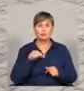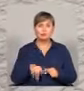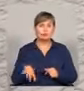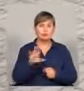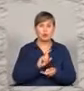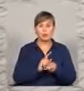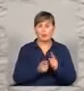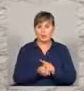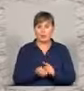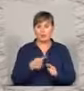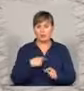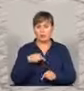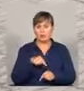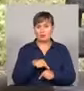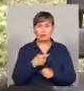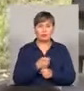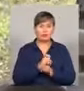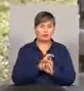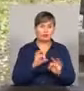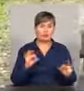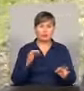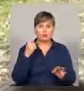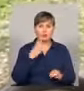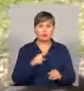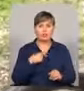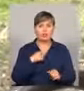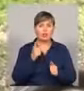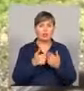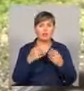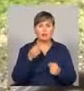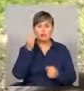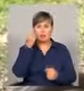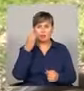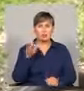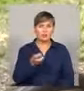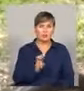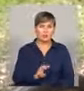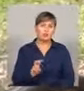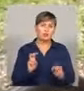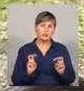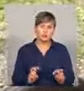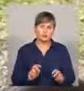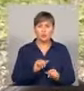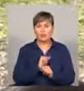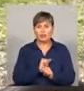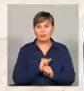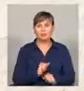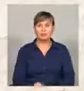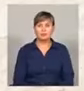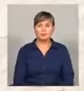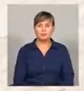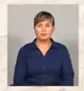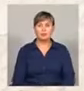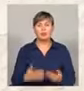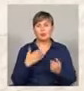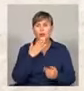менять. Это, мне кажется, очень хорошая идея. Каждый день в обеденное время прихожу сюда и сижу, отдыхаю от работы. По парку